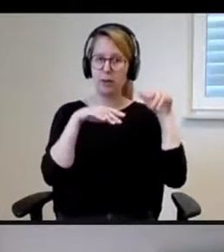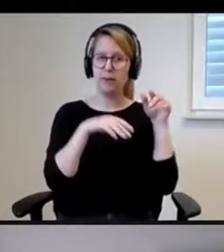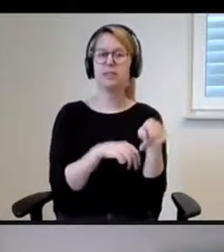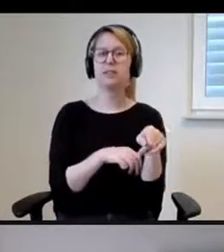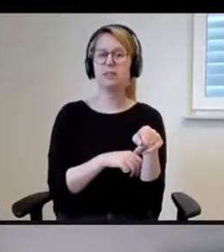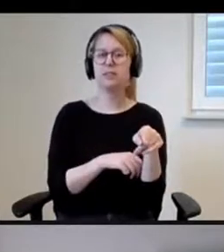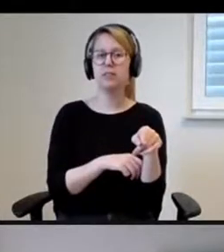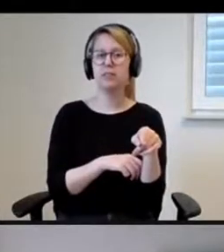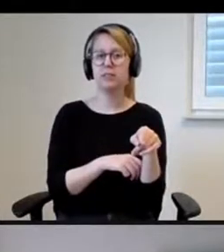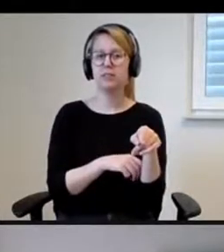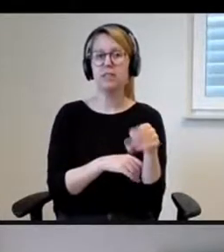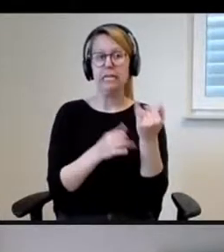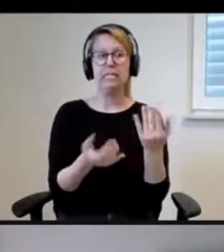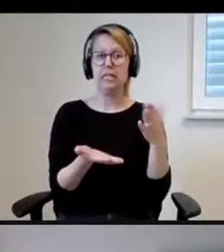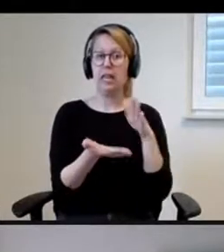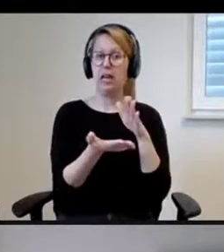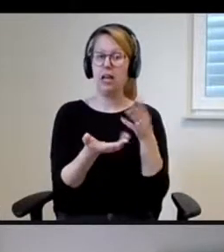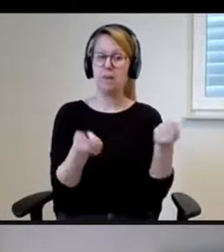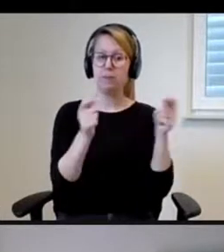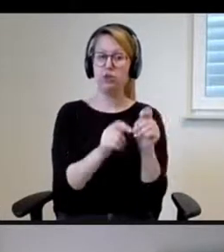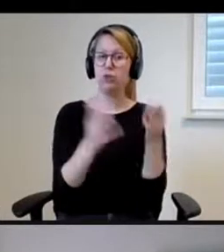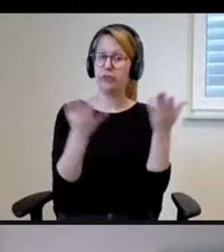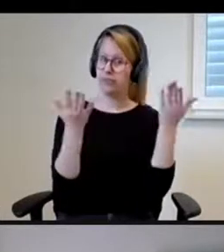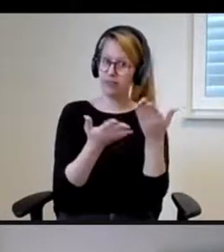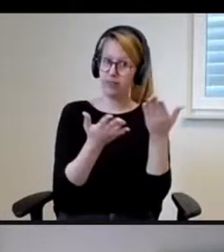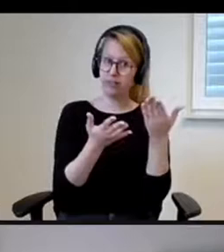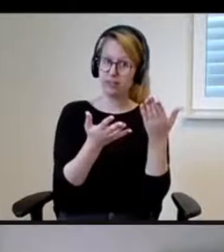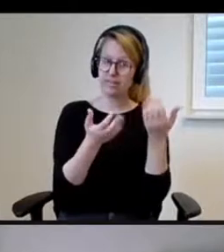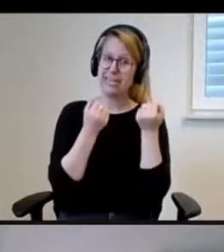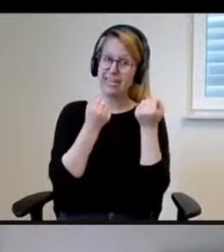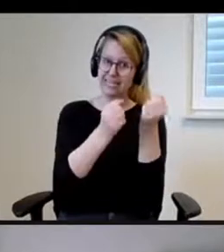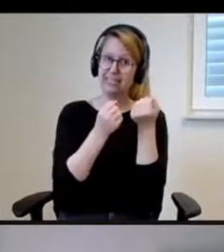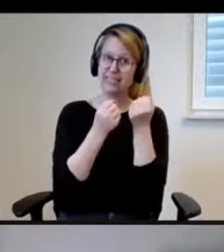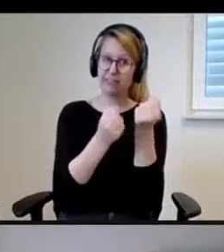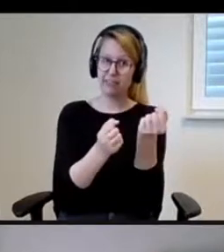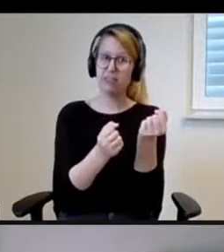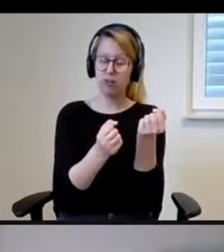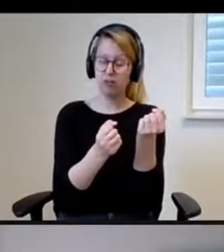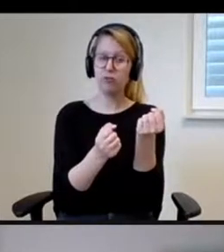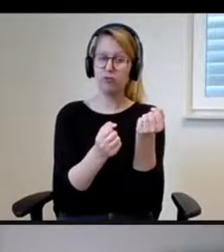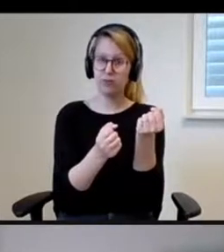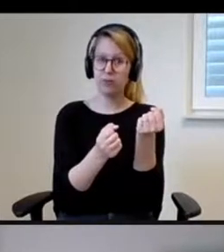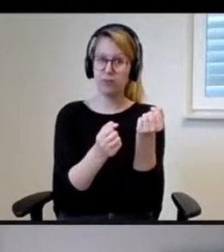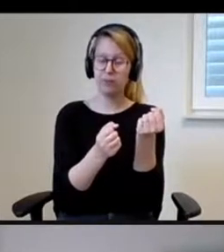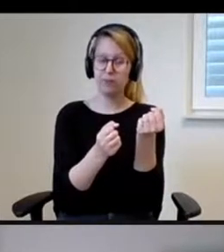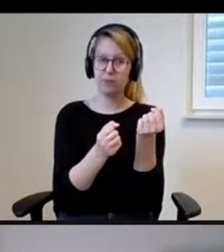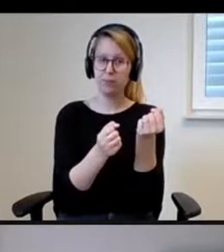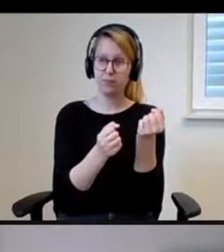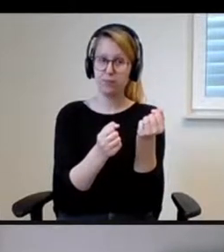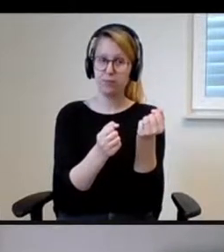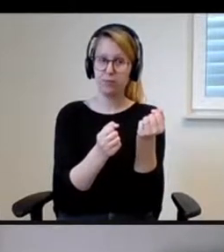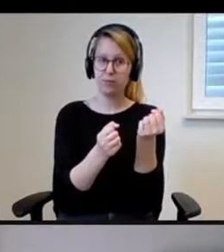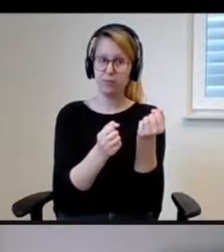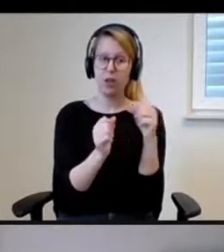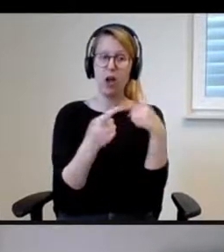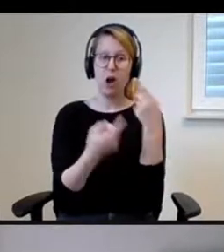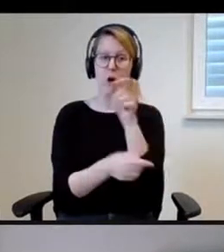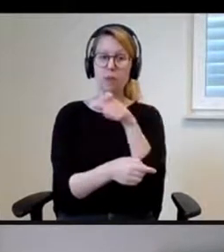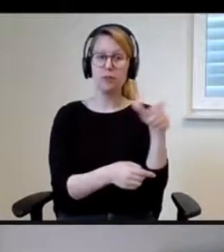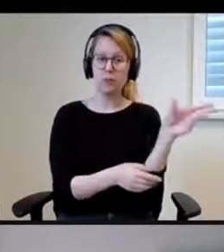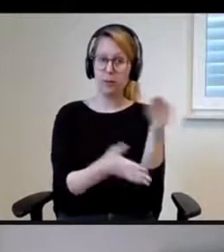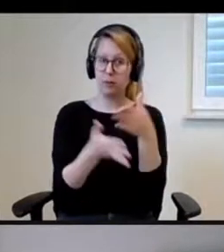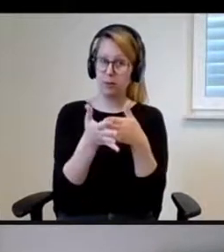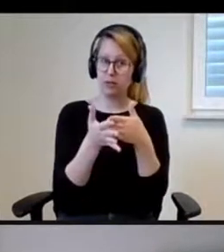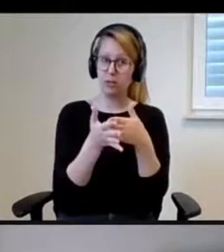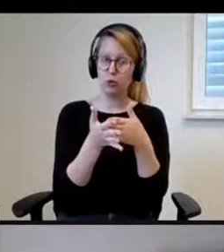une initiative particulière pour justement inciter des personnes en situation de handicap de postuler. Je crois qu'on a justement dépassé